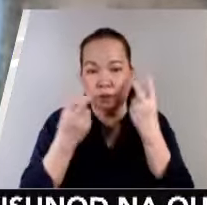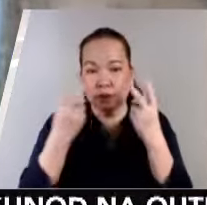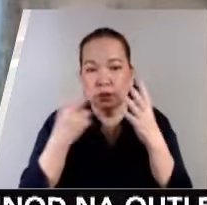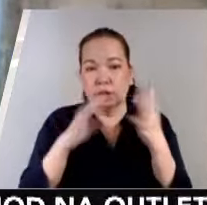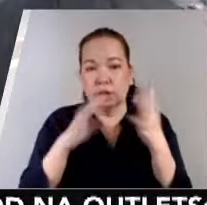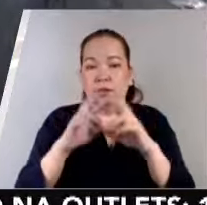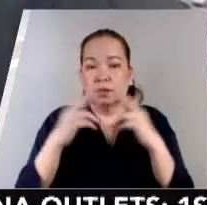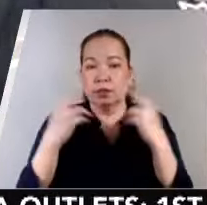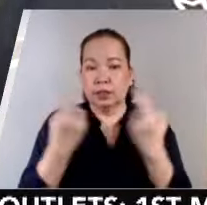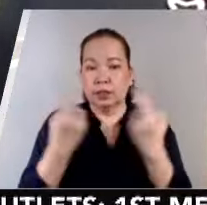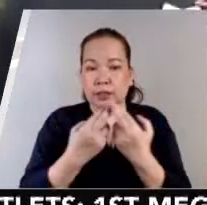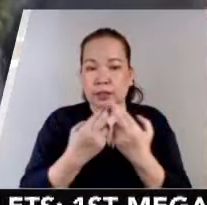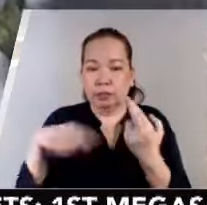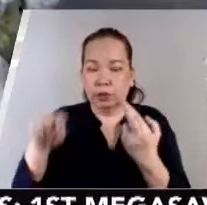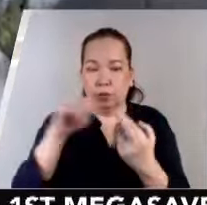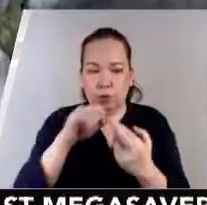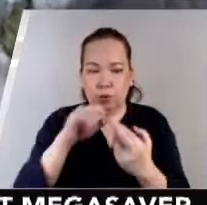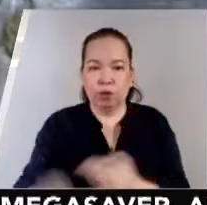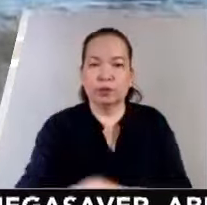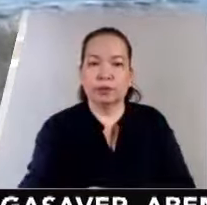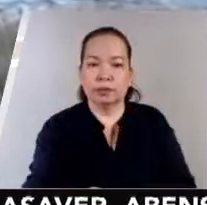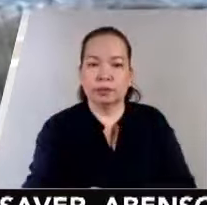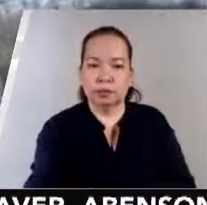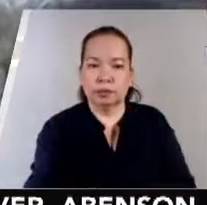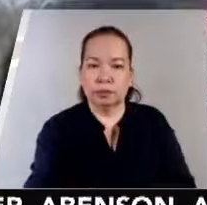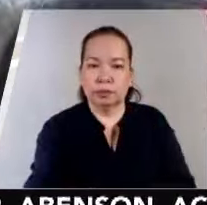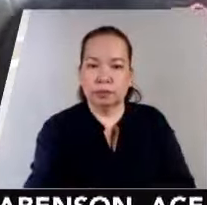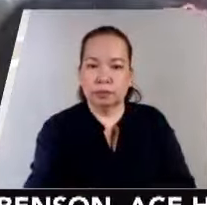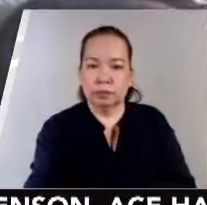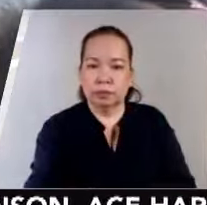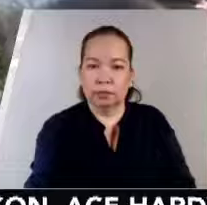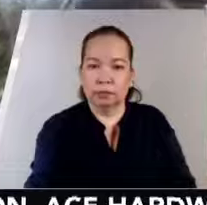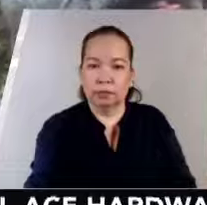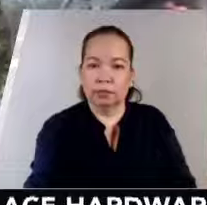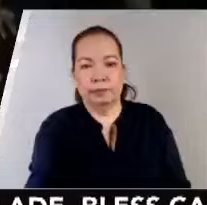buhay. Maalala na lang siya na kahit na undas lang.